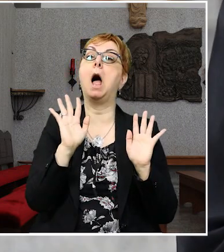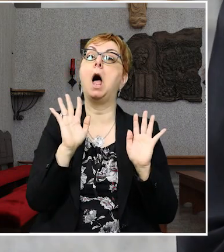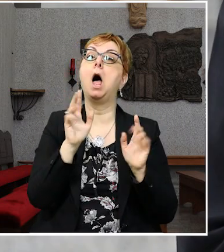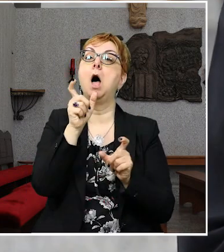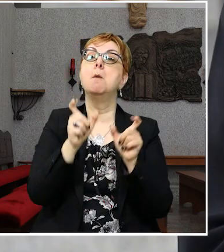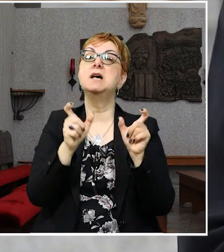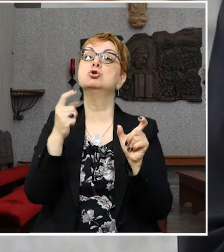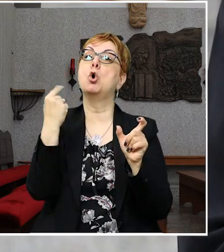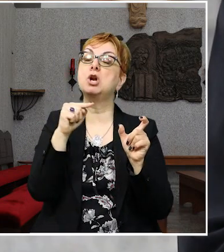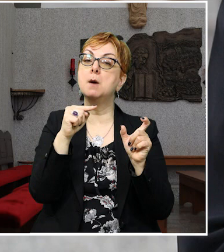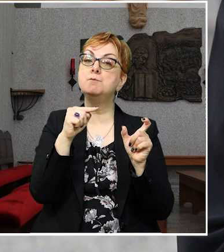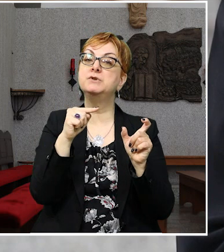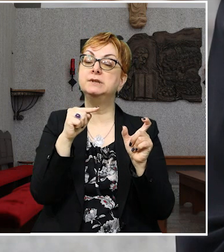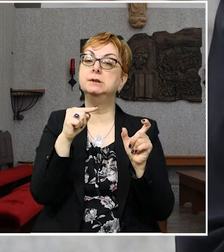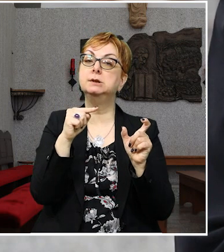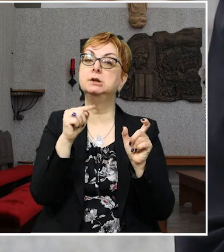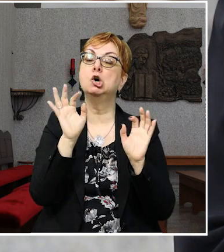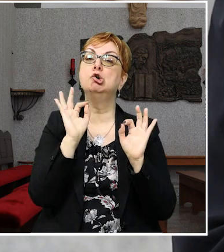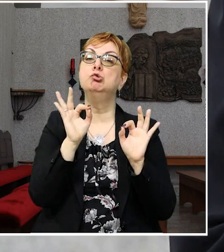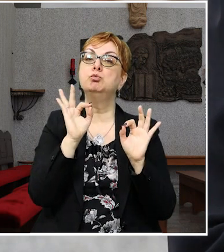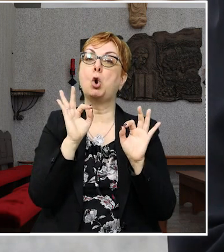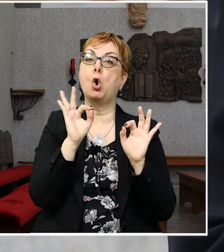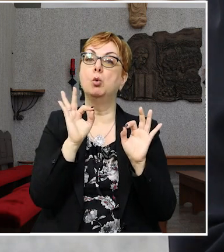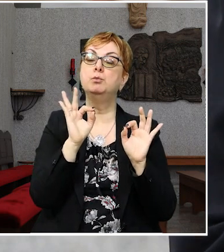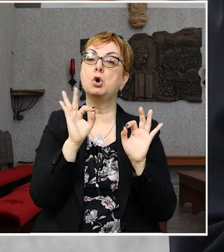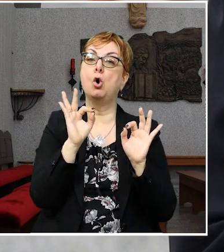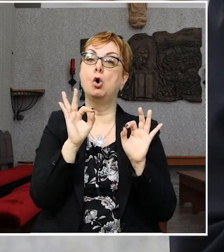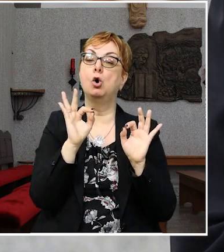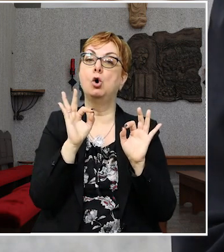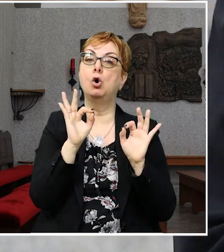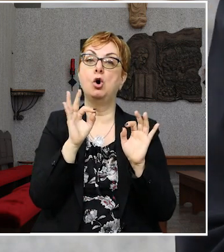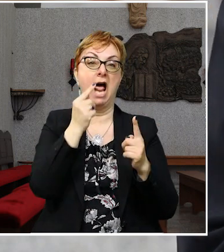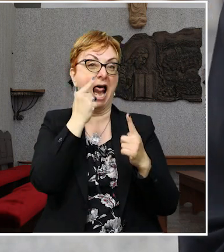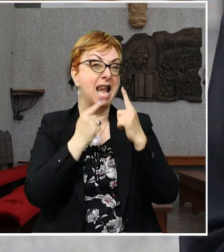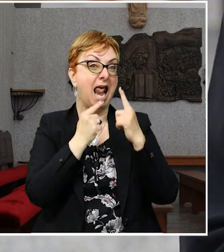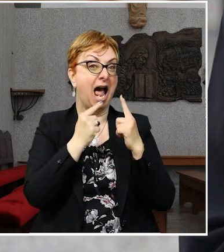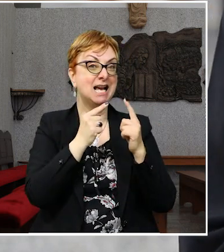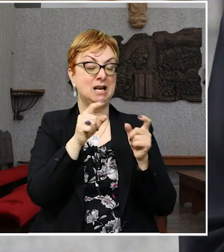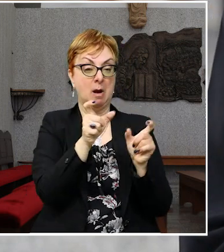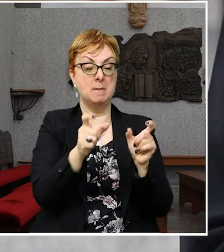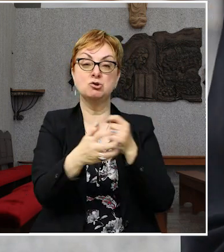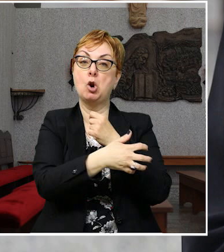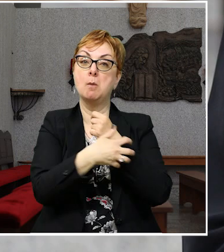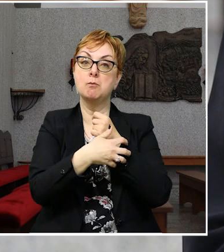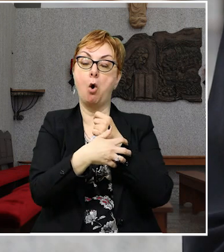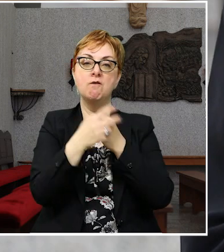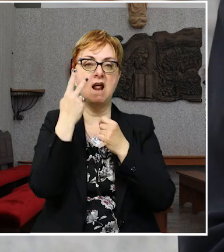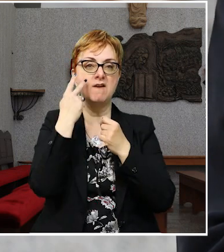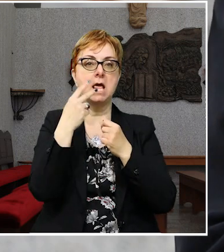però sono capaci di vedere le lacrime dei